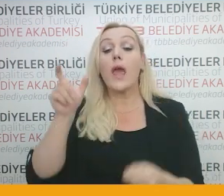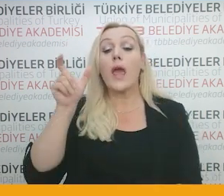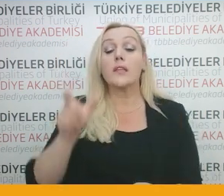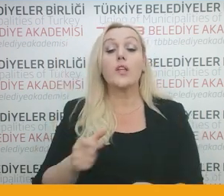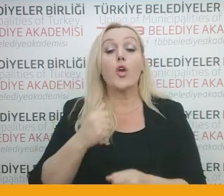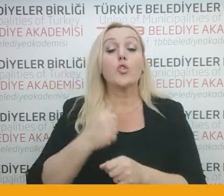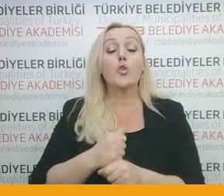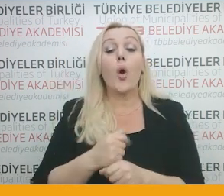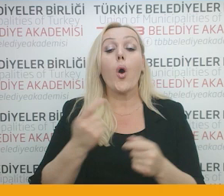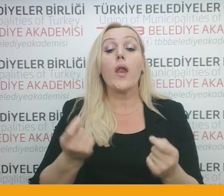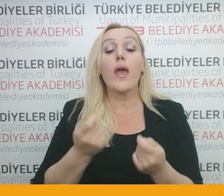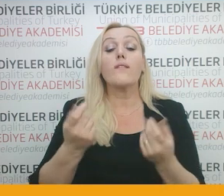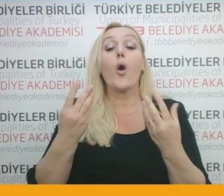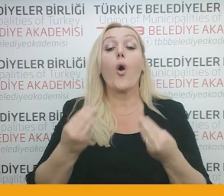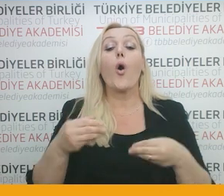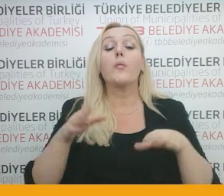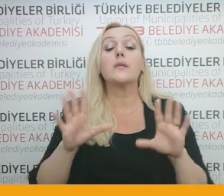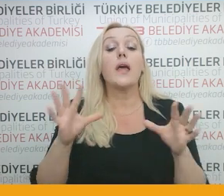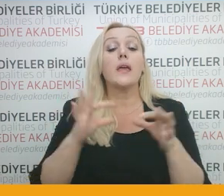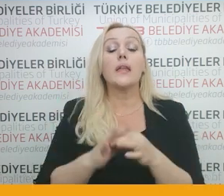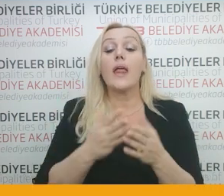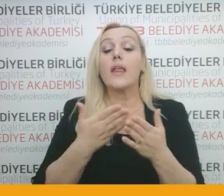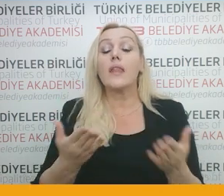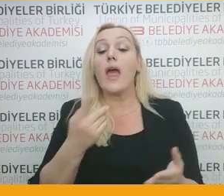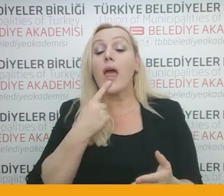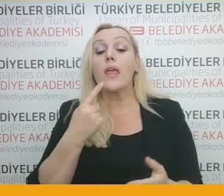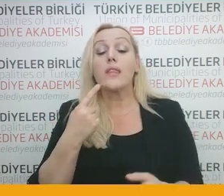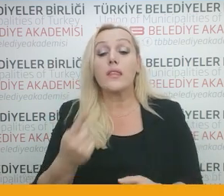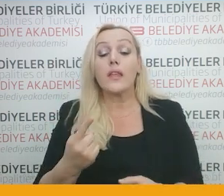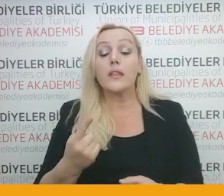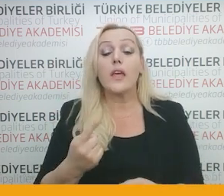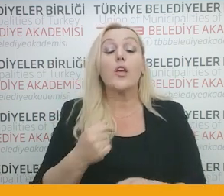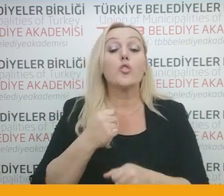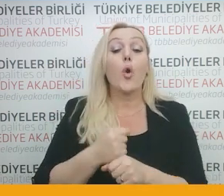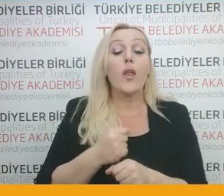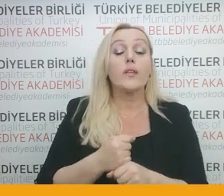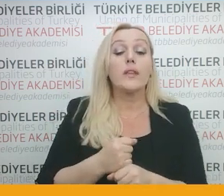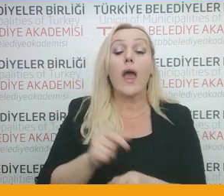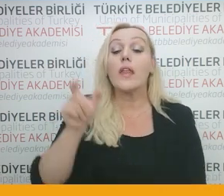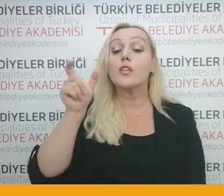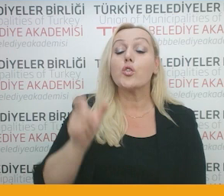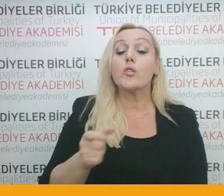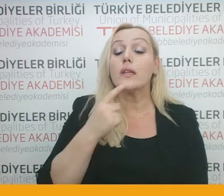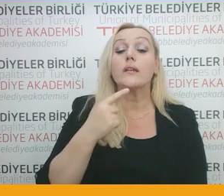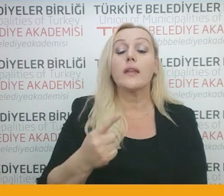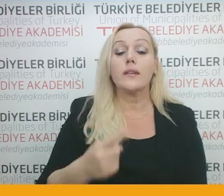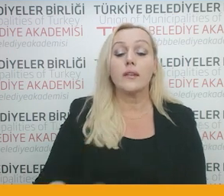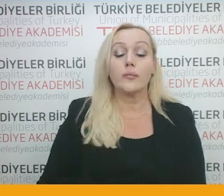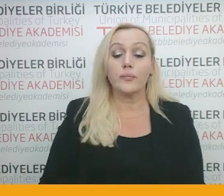görevde olmamasıyla devam ediyoruz. Bu konularda ne dedik? Vekaleten görevlendirilen kişidir dedik.